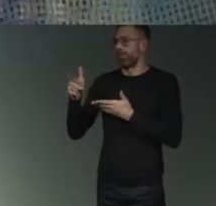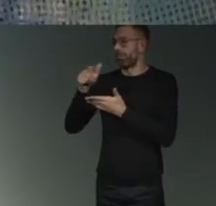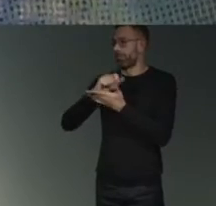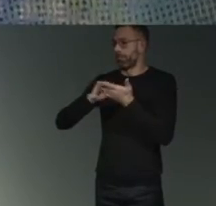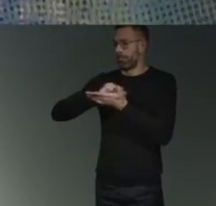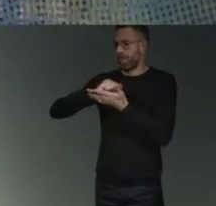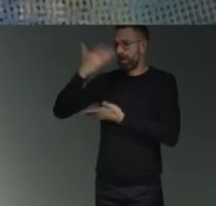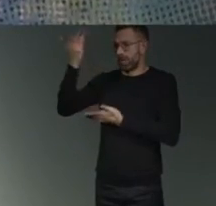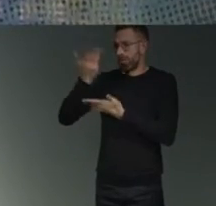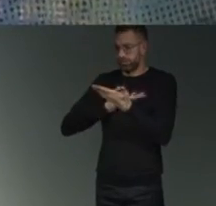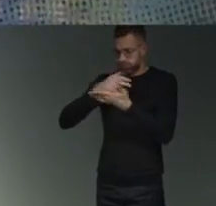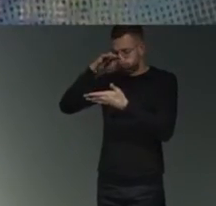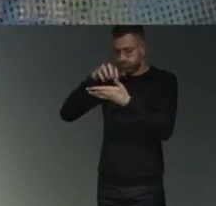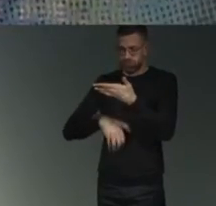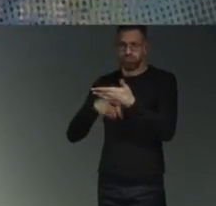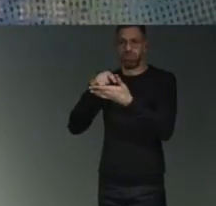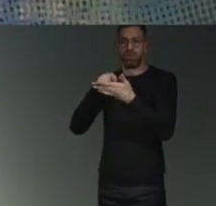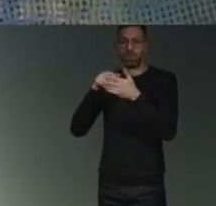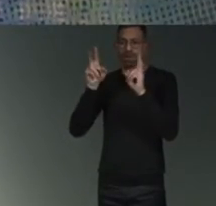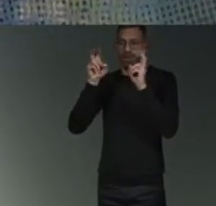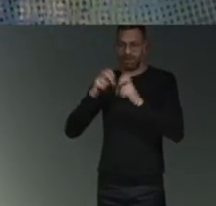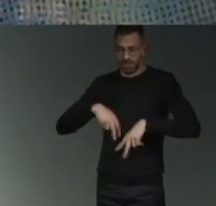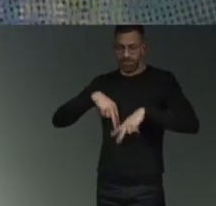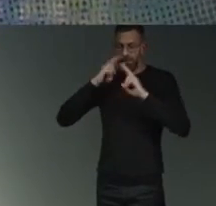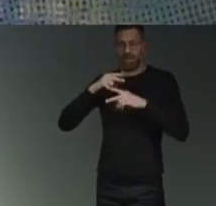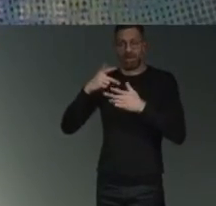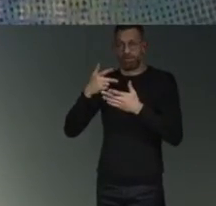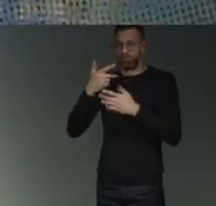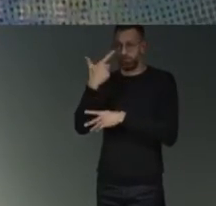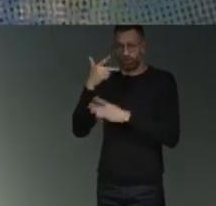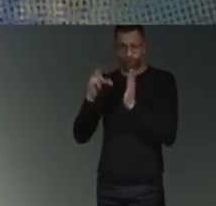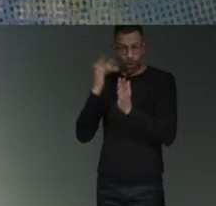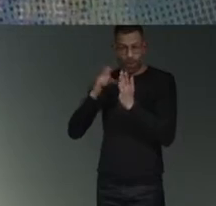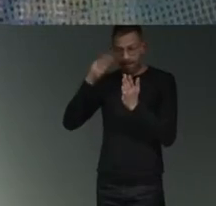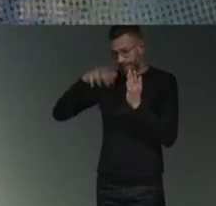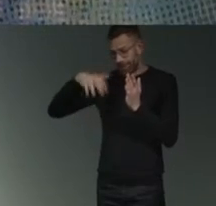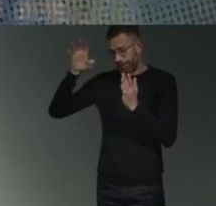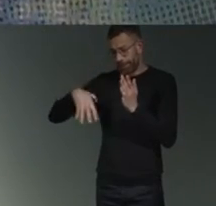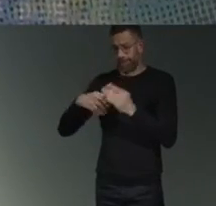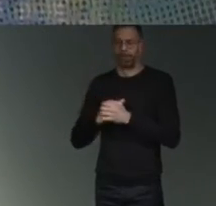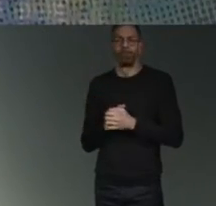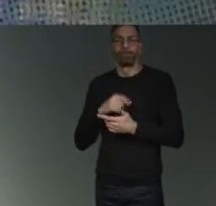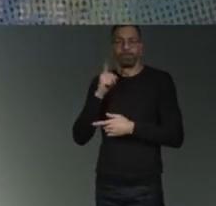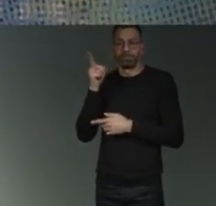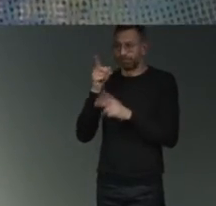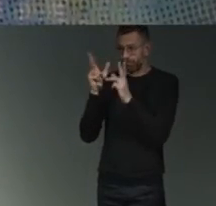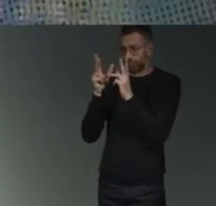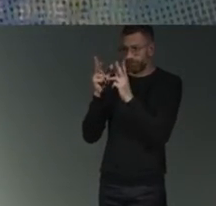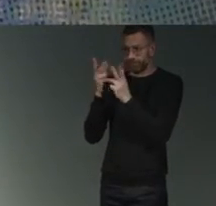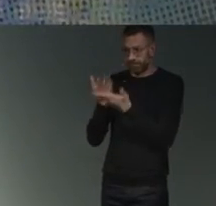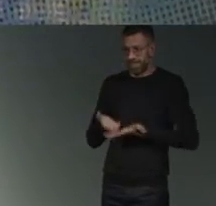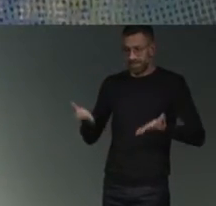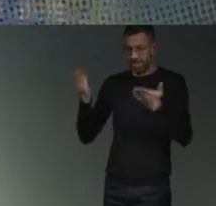un mail sous l'intitulé « Inspire » de 2 pages où cette femme me racontait la